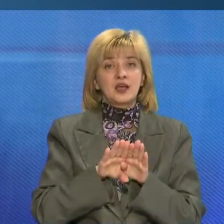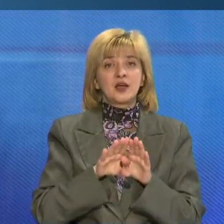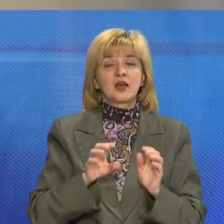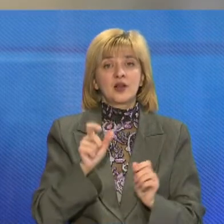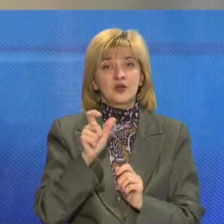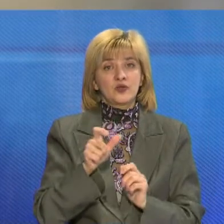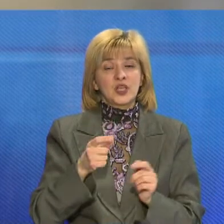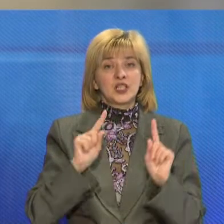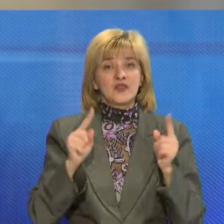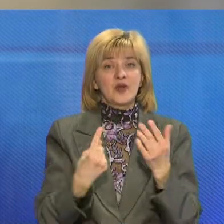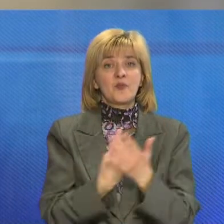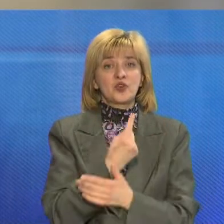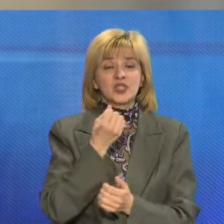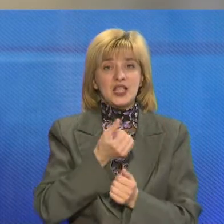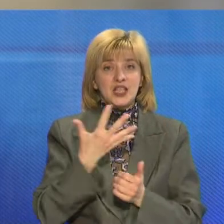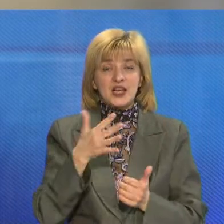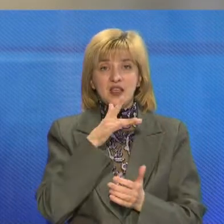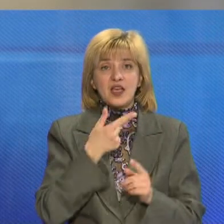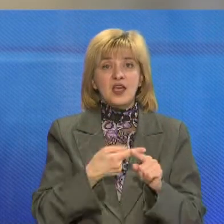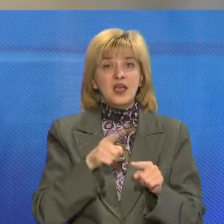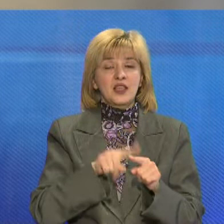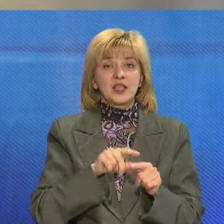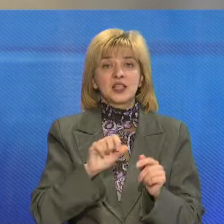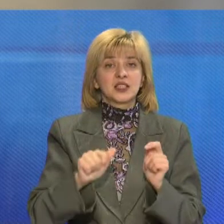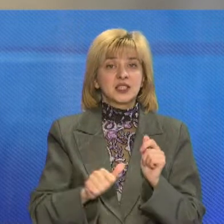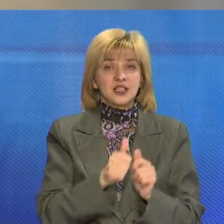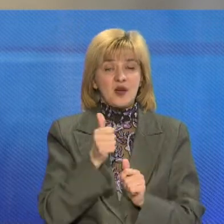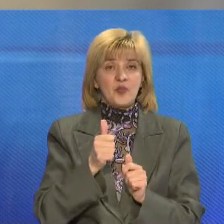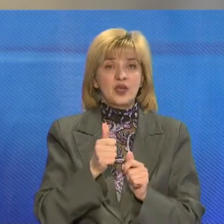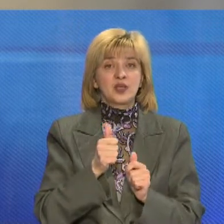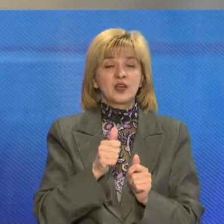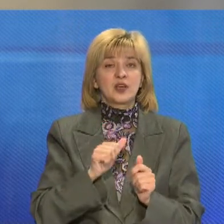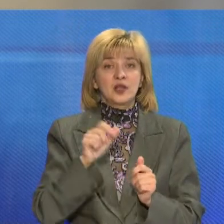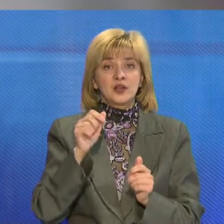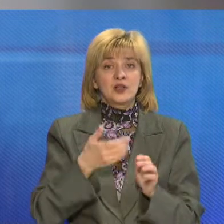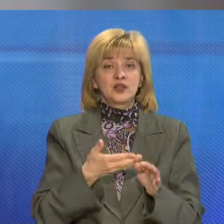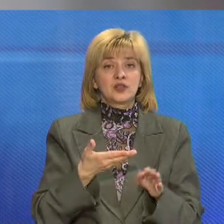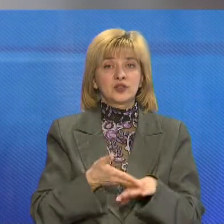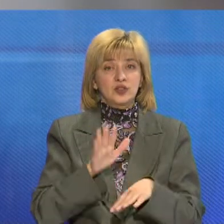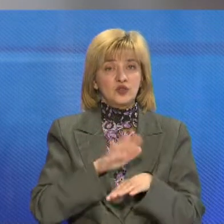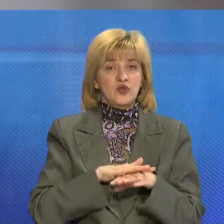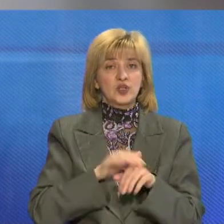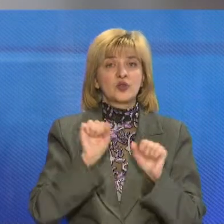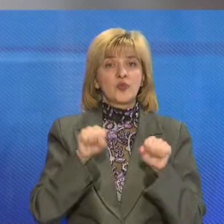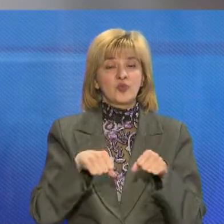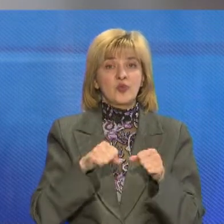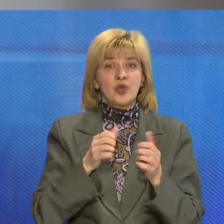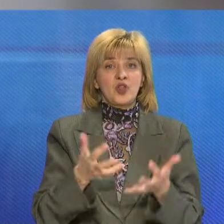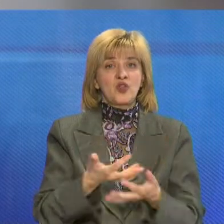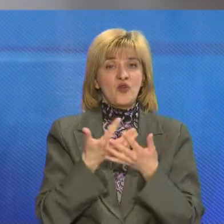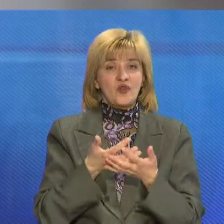Такі спосаб лову спецыялісты называюць адным з самых варварскіх. Радыус дзеяння забойнай снасці больш за 10 метраў.